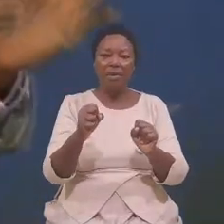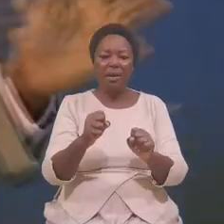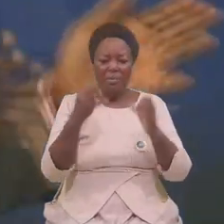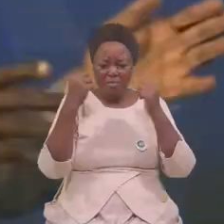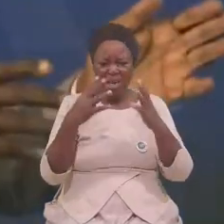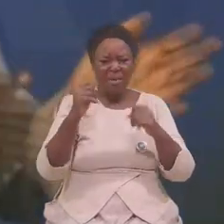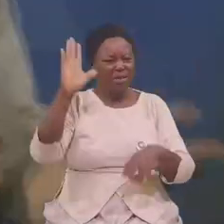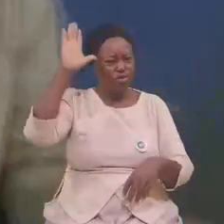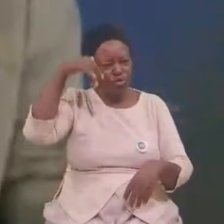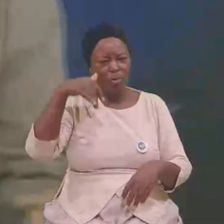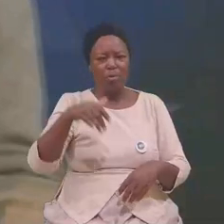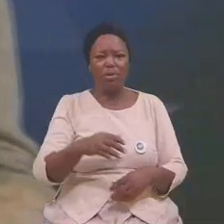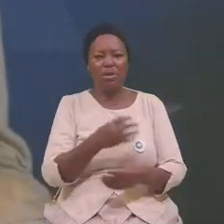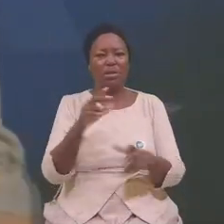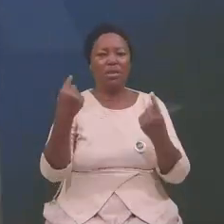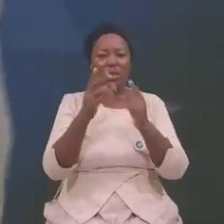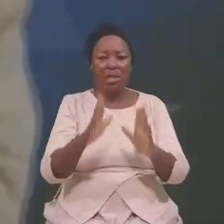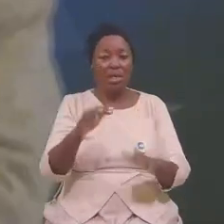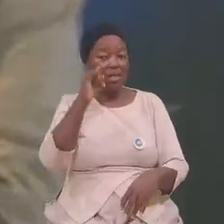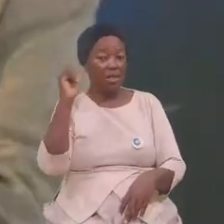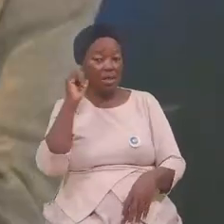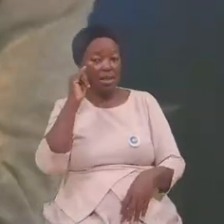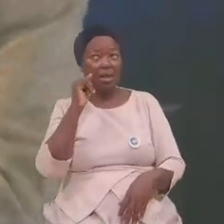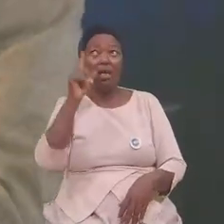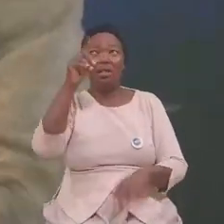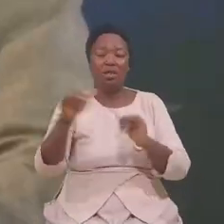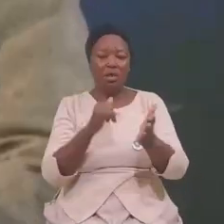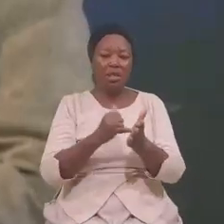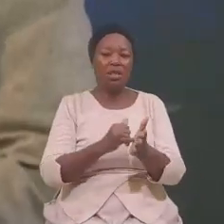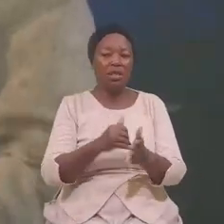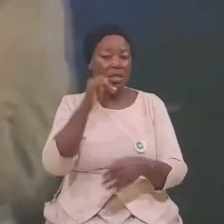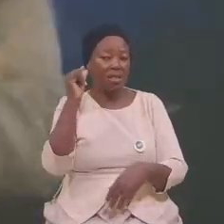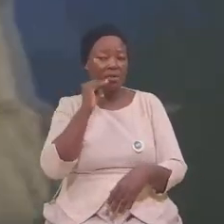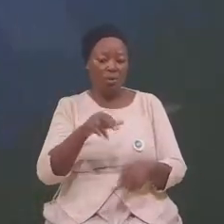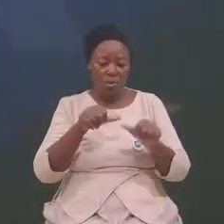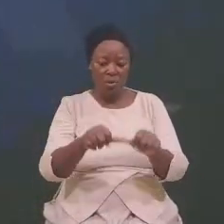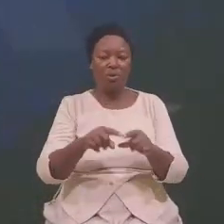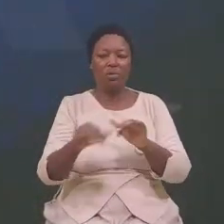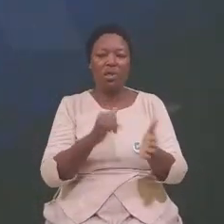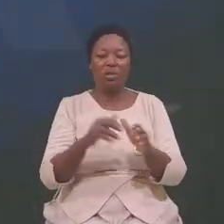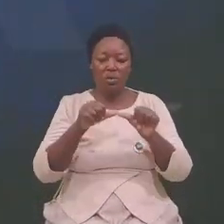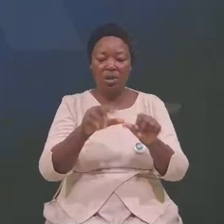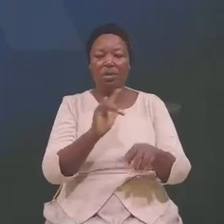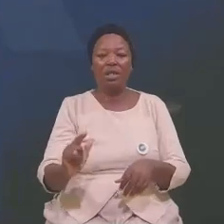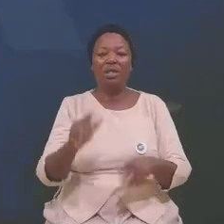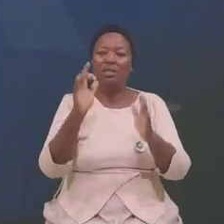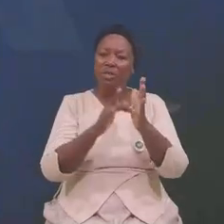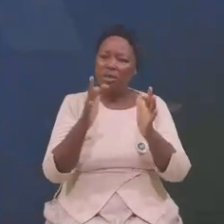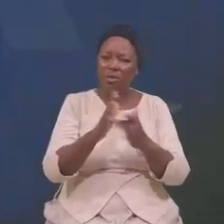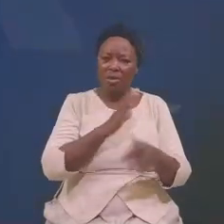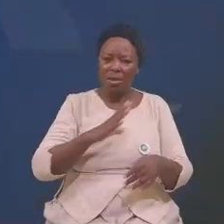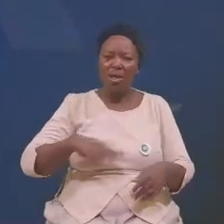hier. Il le fait encore aujourd'hui et il va continuer à le faire perpétuellement. Jésus-Christ, le